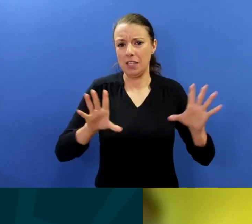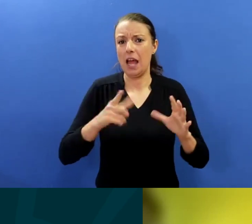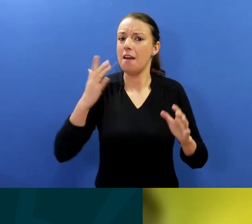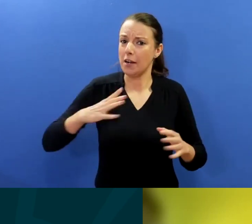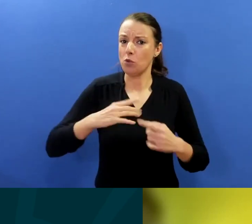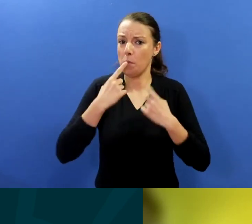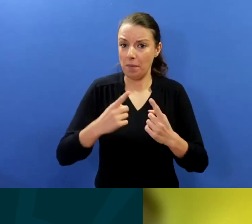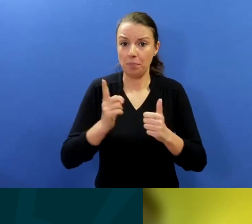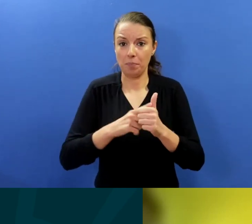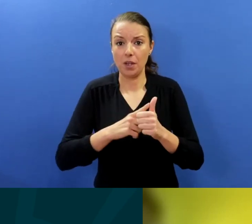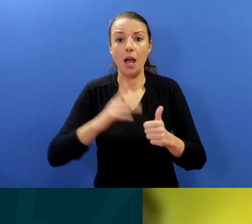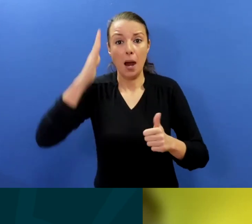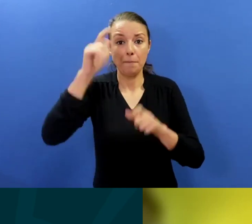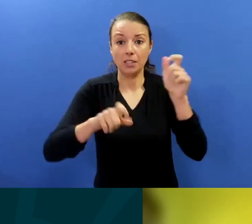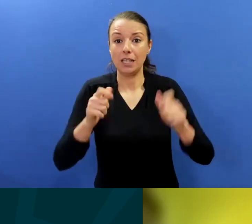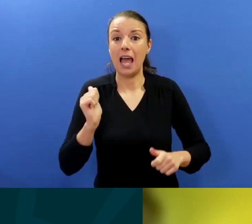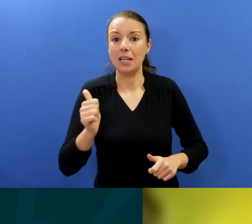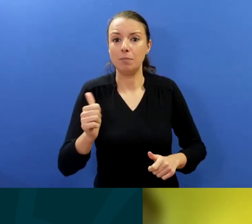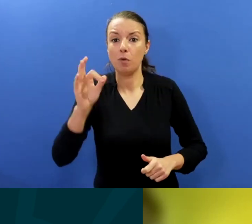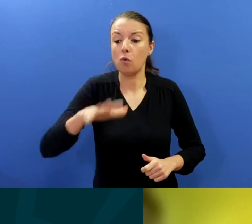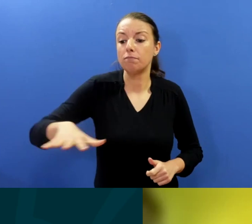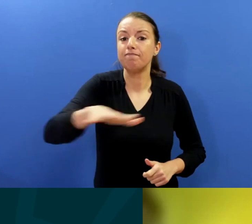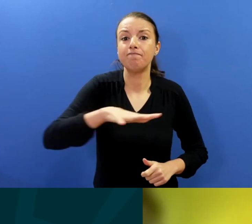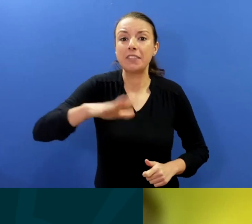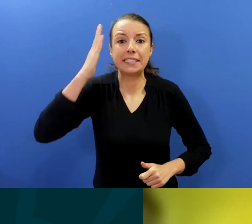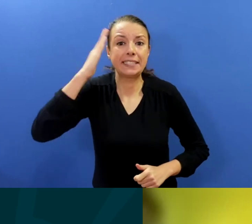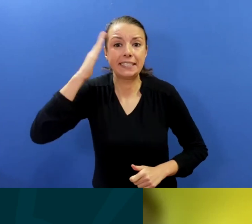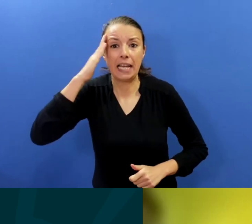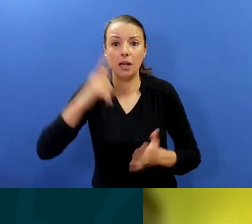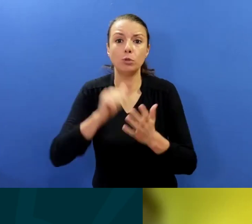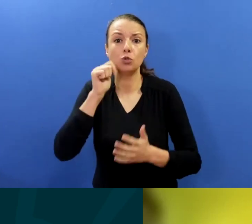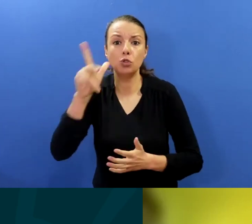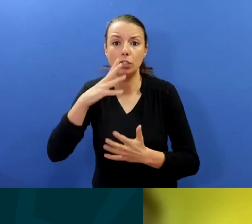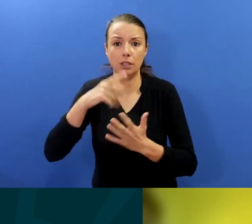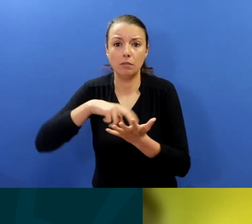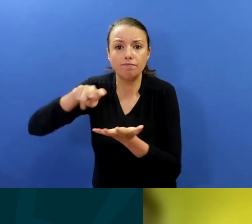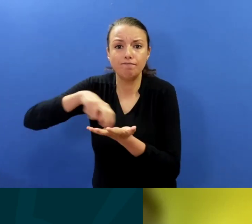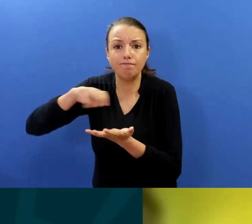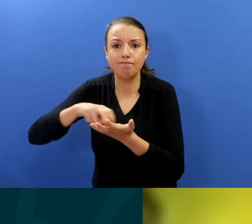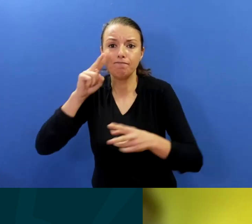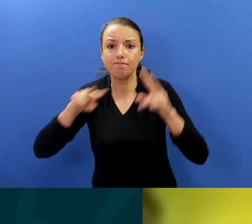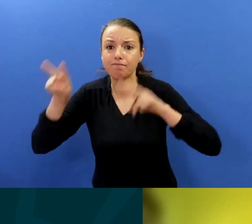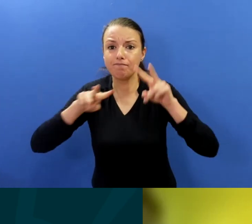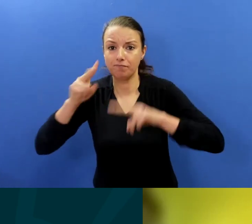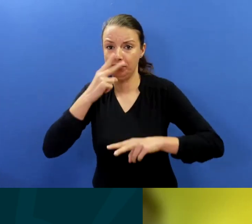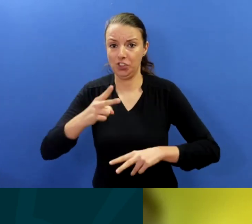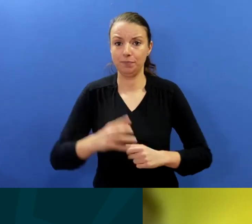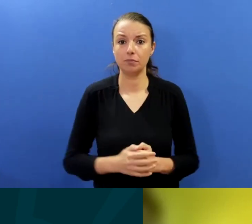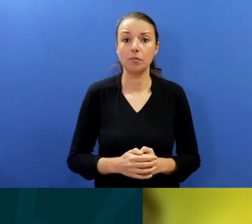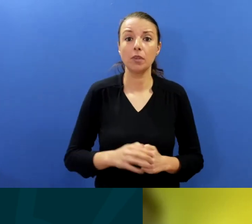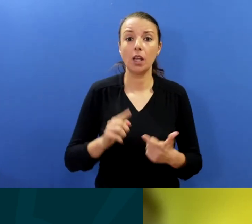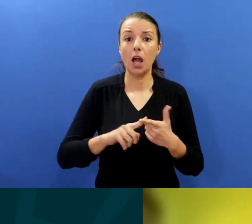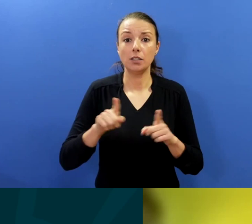Mieszkańcy są ekspertami w stosunku do swojej miejscowości, bo tam mieszkają. Zwróciła również uwagę na wartość